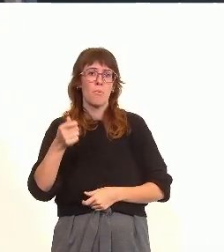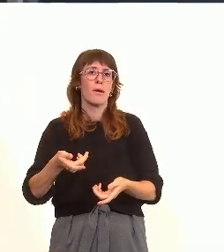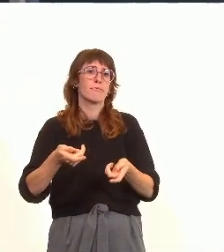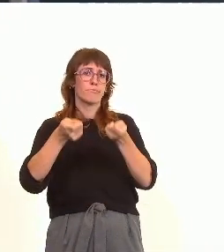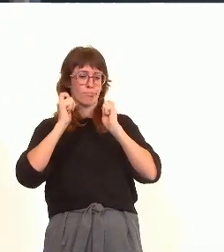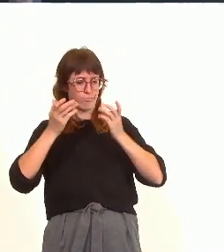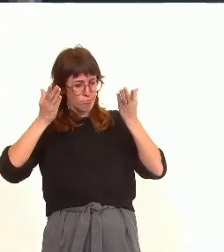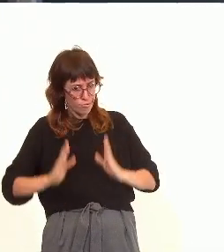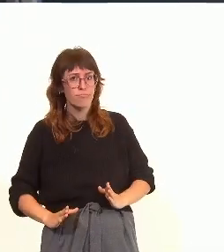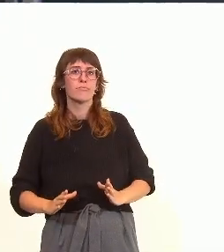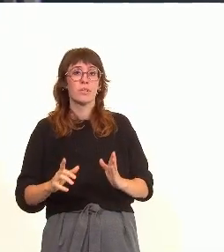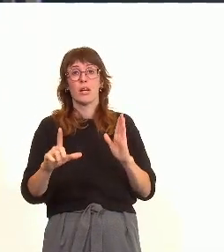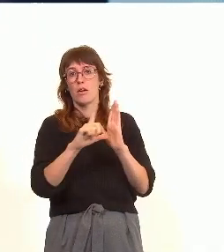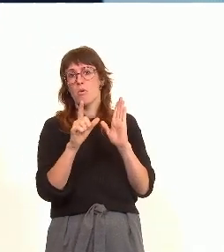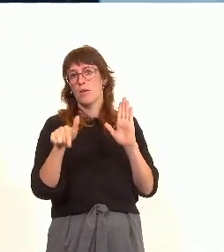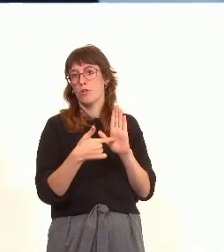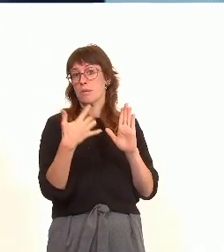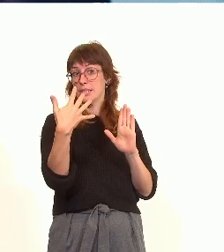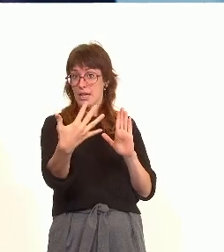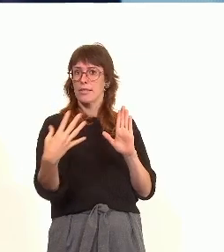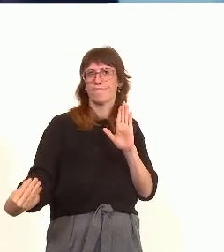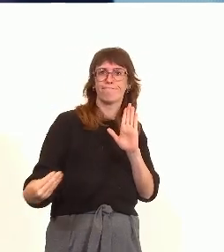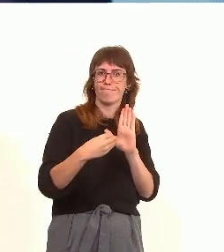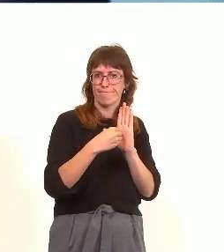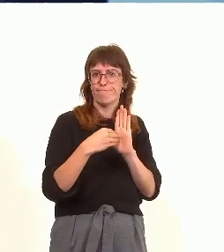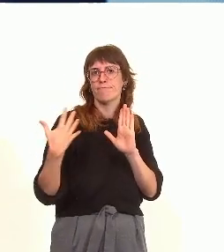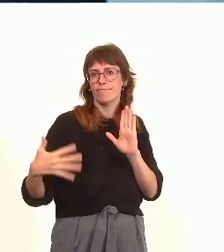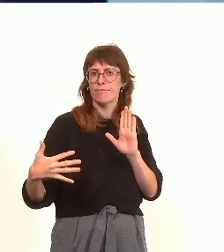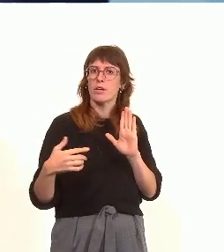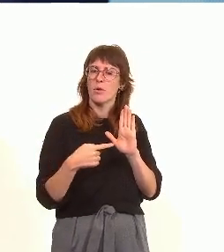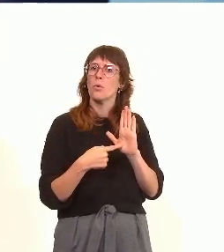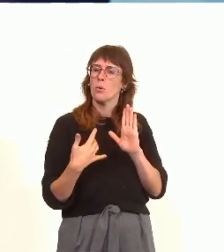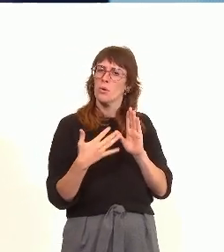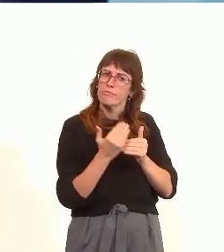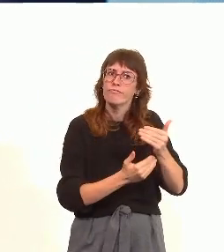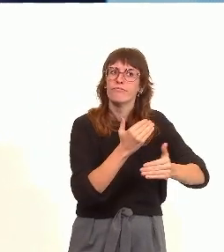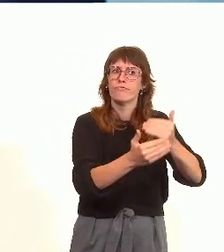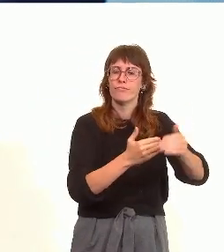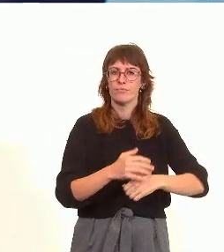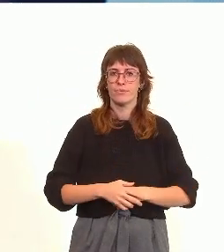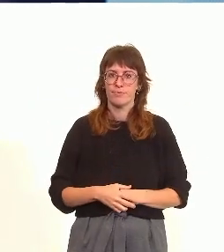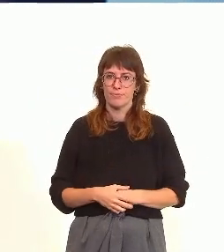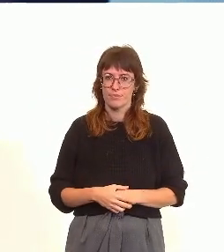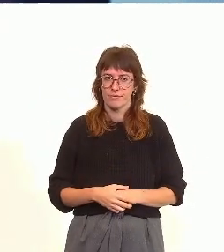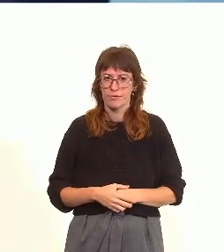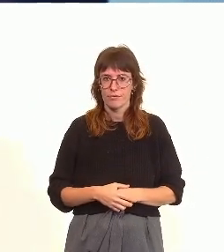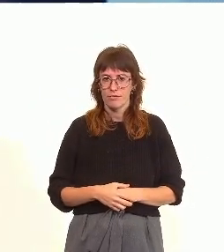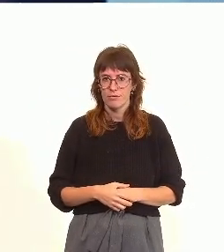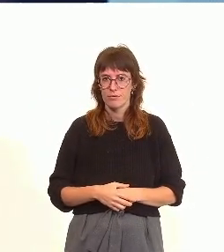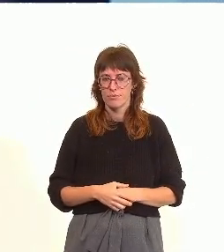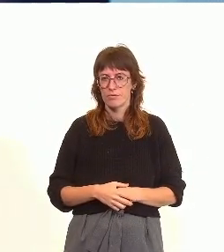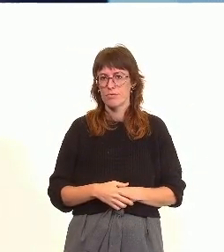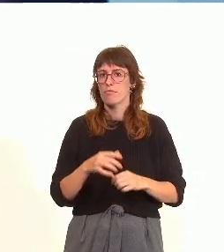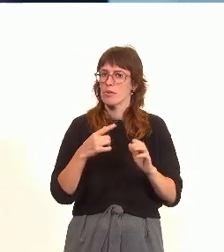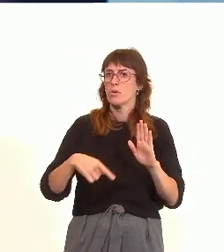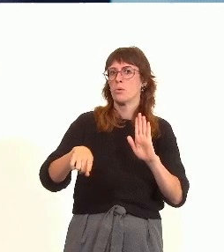pour ce qui concerne le champ du handicap qui a été déterminante en la matière. C'est dans vraiment nos principes directeurs, je pense, identifiés par tous les acteurs qui